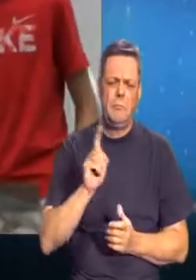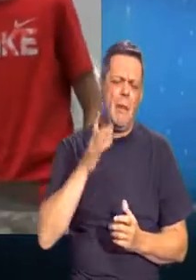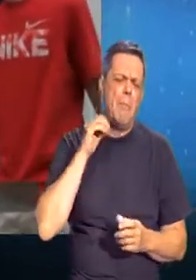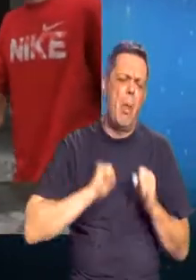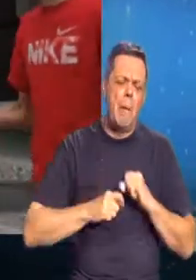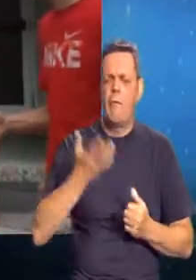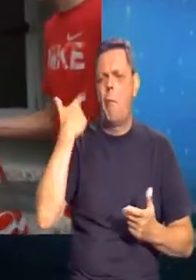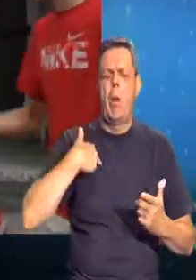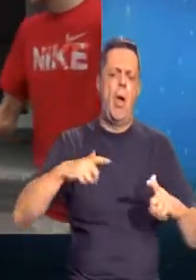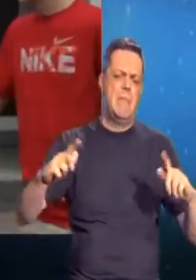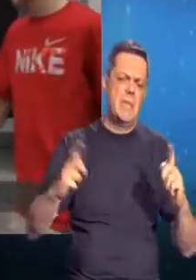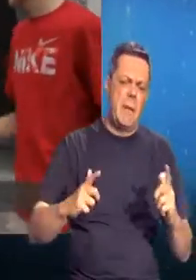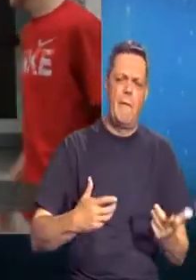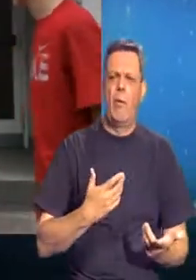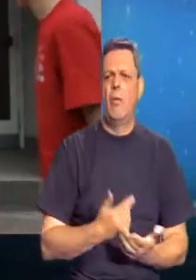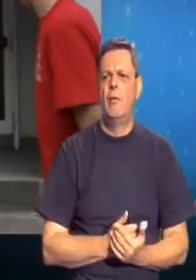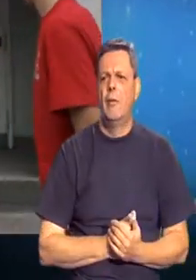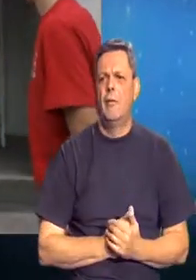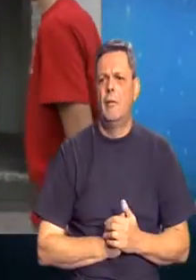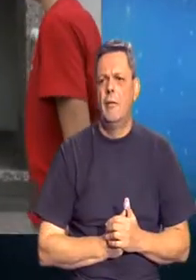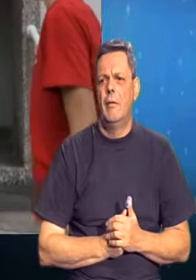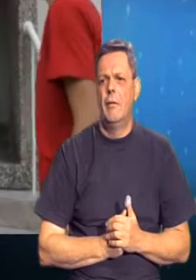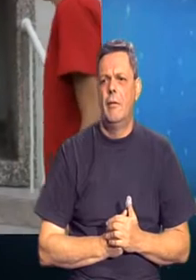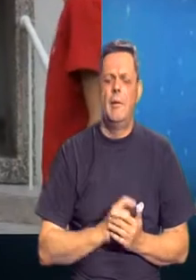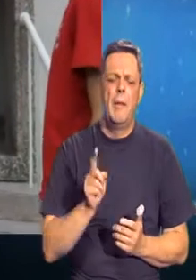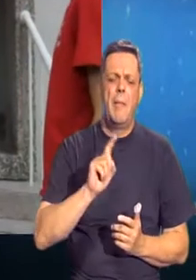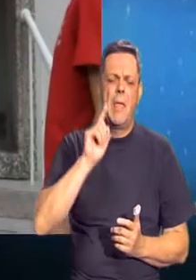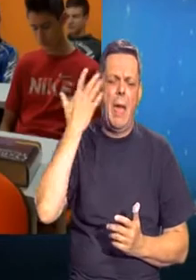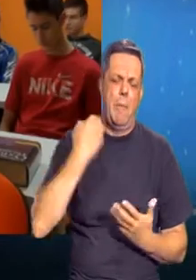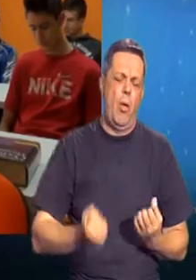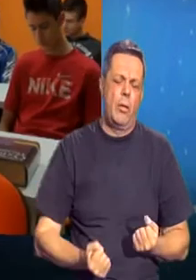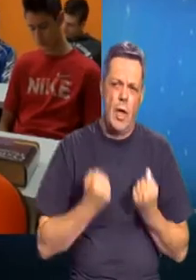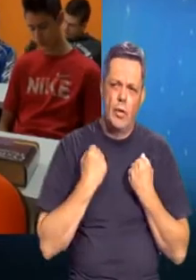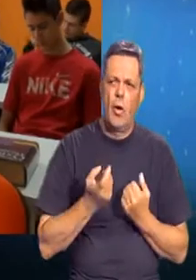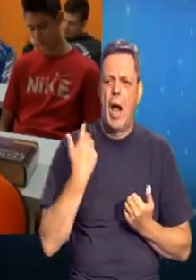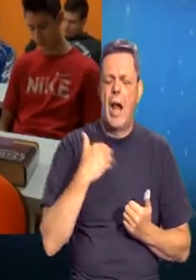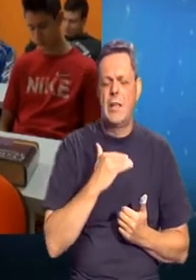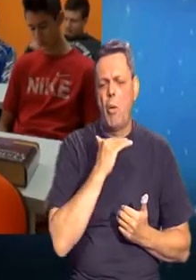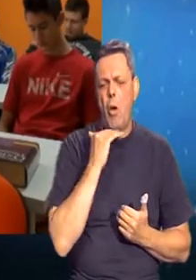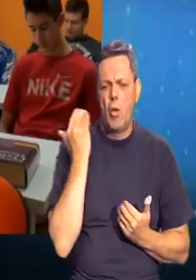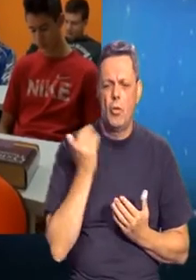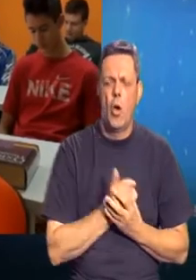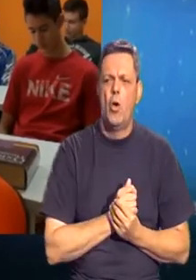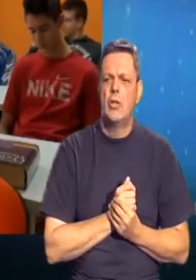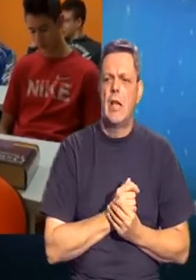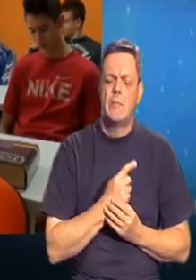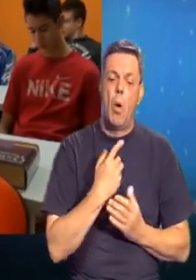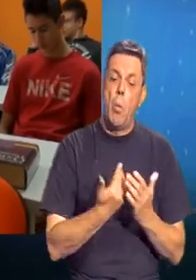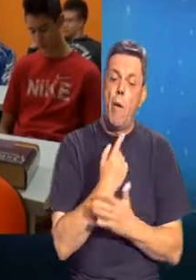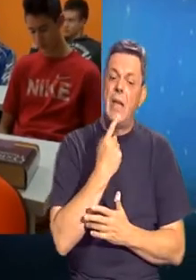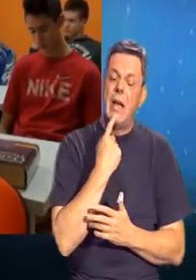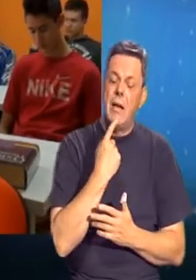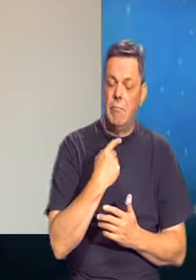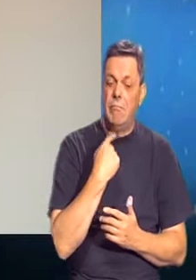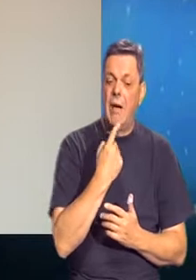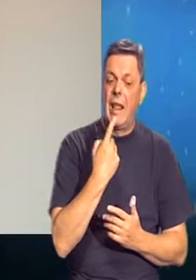je zabavno. Bilo je možda... Nije bilo teško, ali smo dosta smo novih riječi naučili